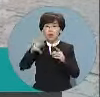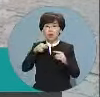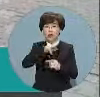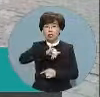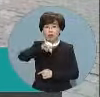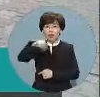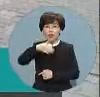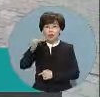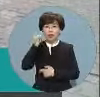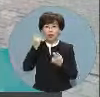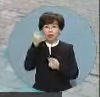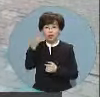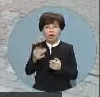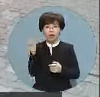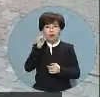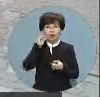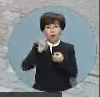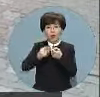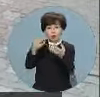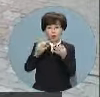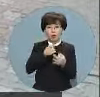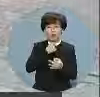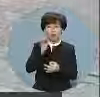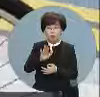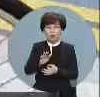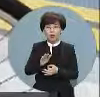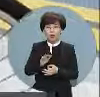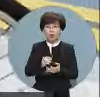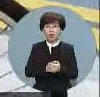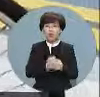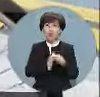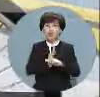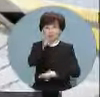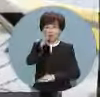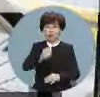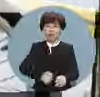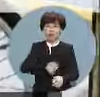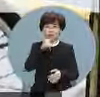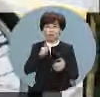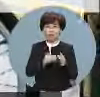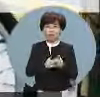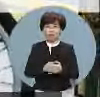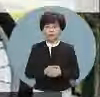왜 저러냐, 아무리 관심을 받고 싶어도 유분수지라며 분노의 반응을 보였습니다.